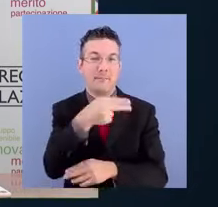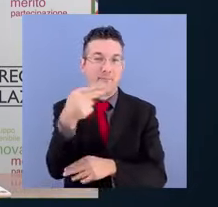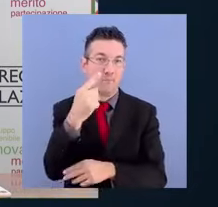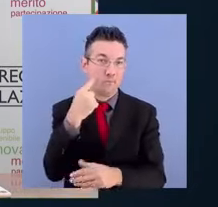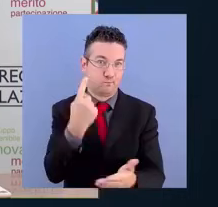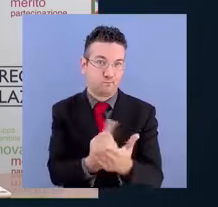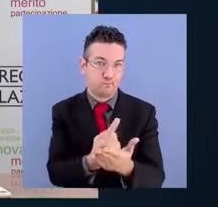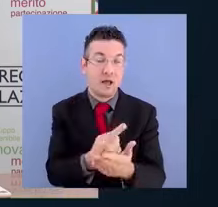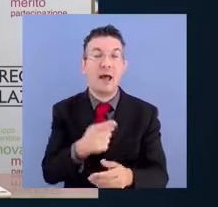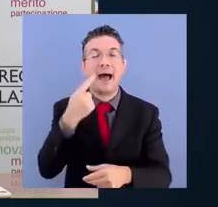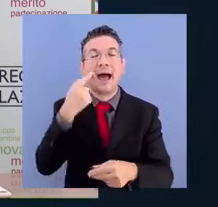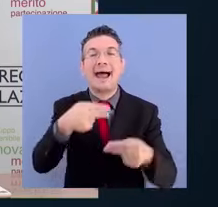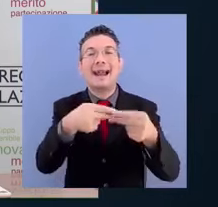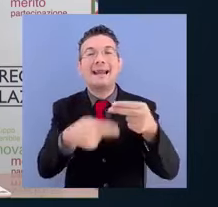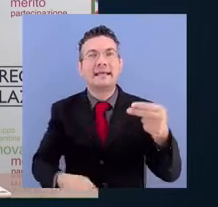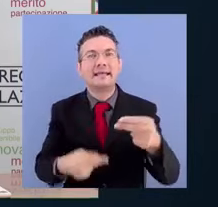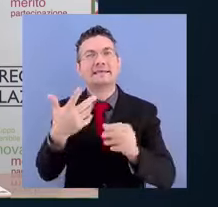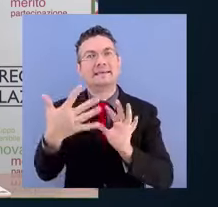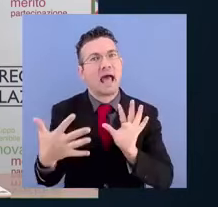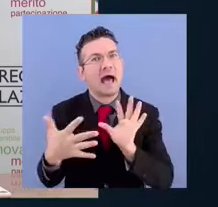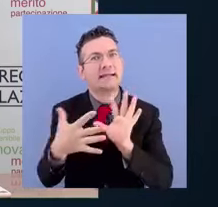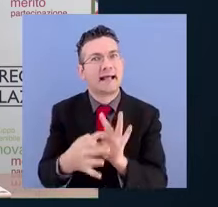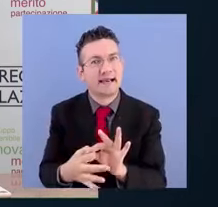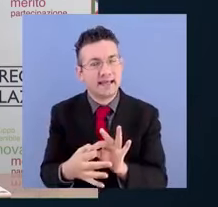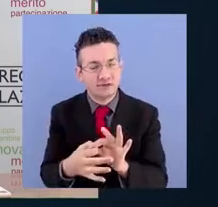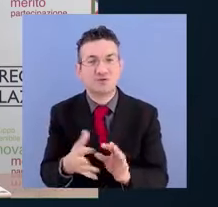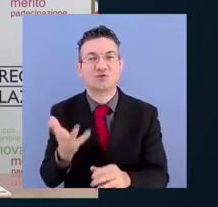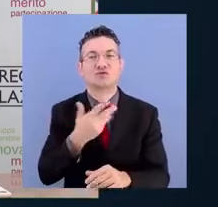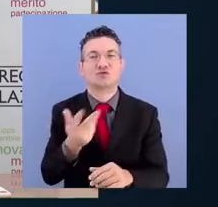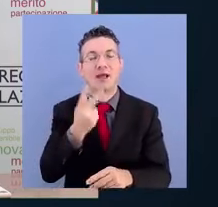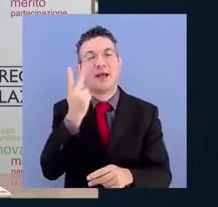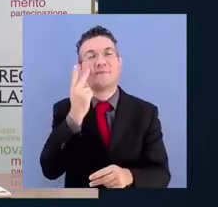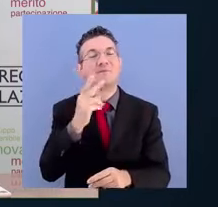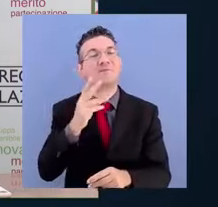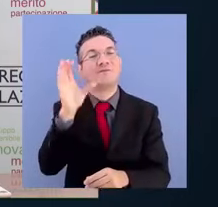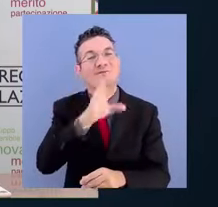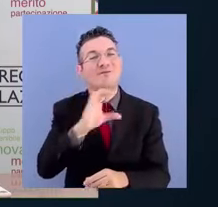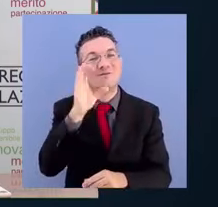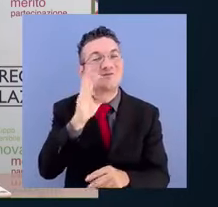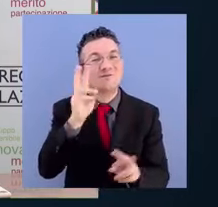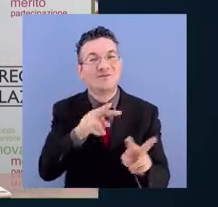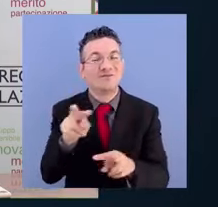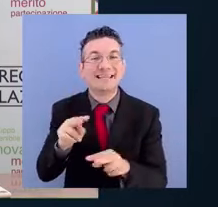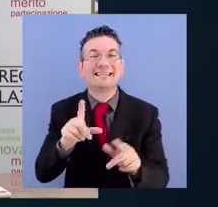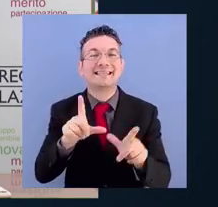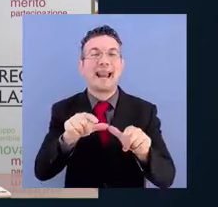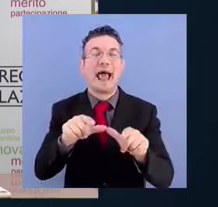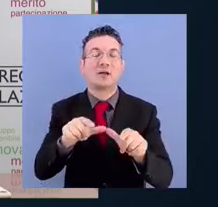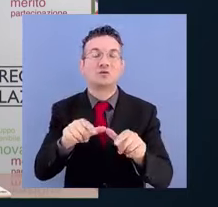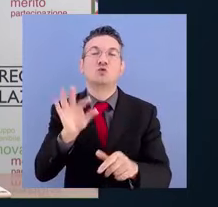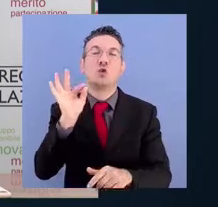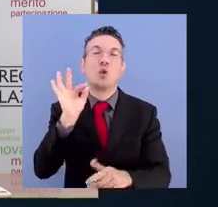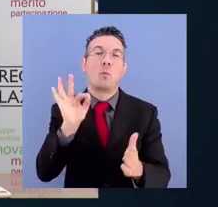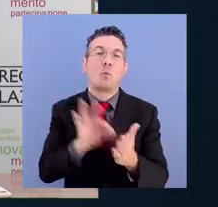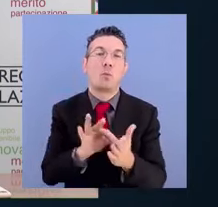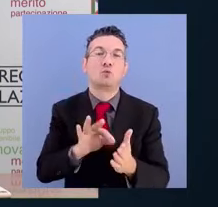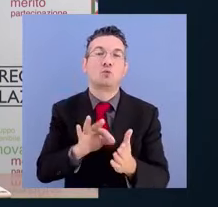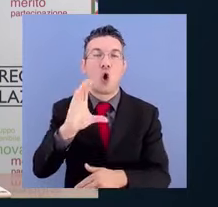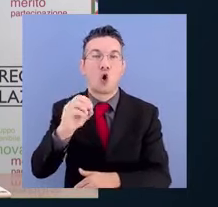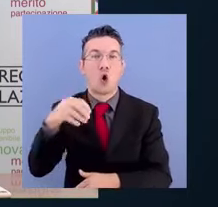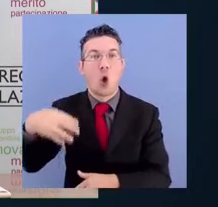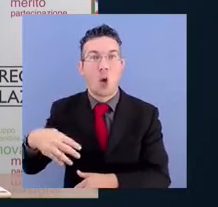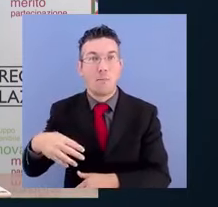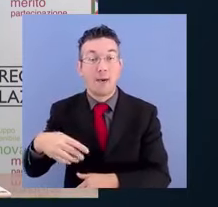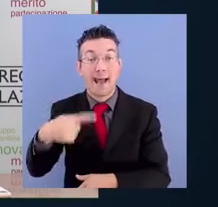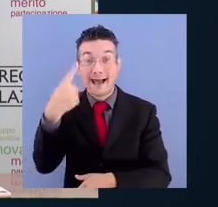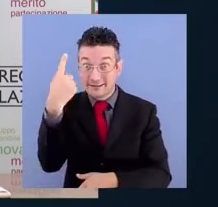strutture che hanno aderito le trovate su visit lazio punto com questa misura a